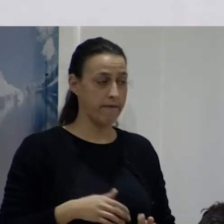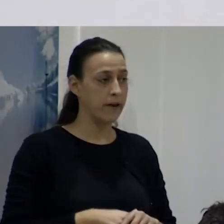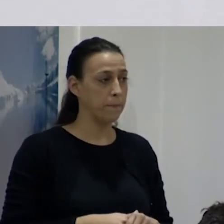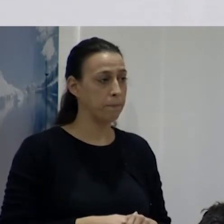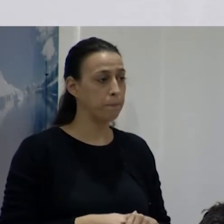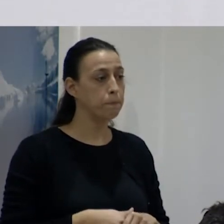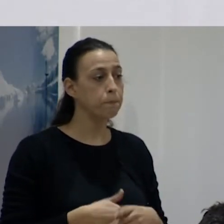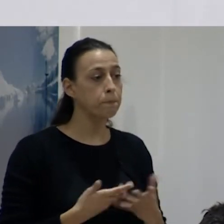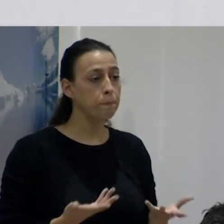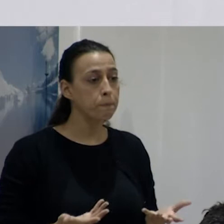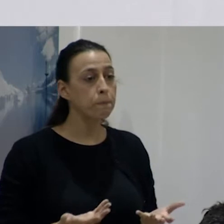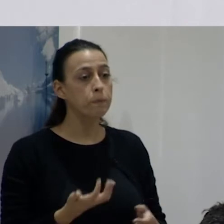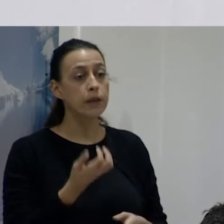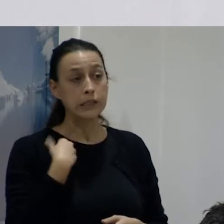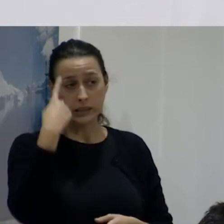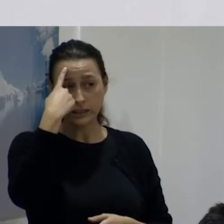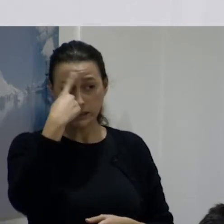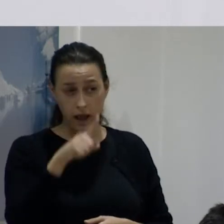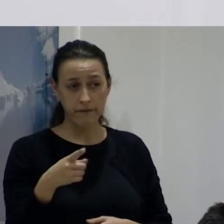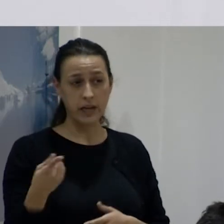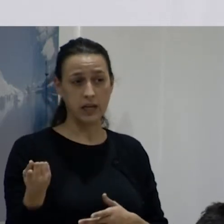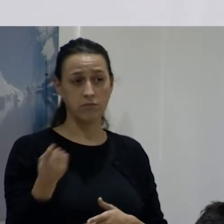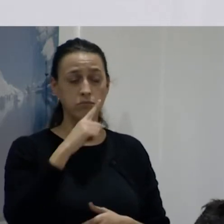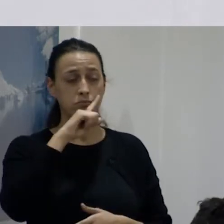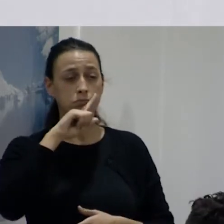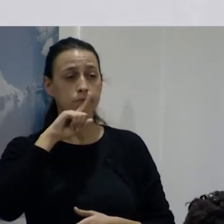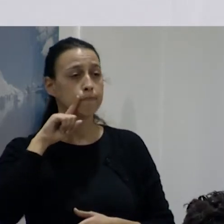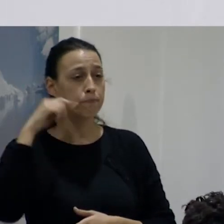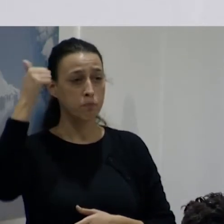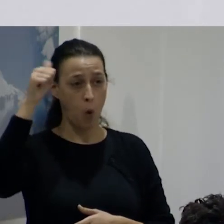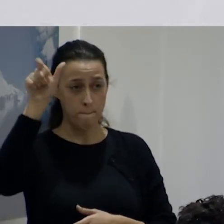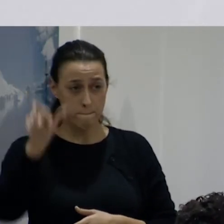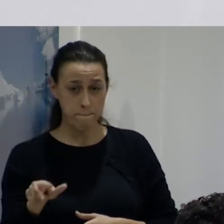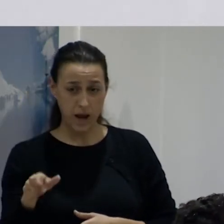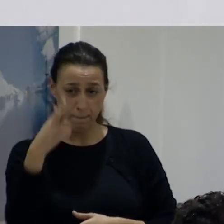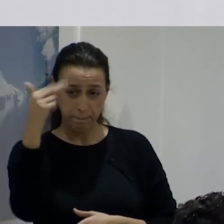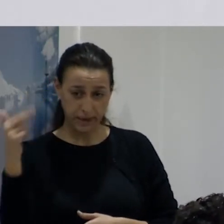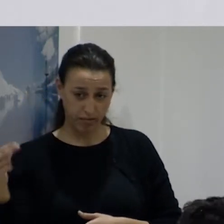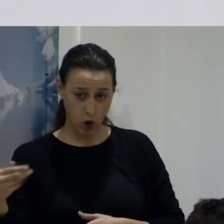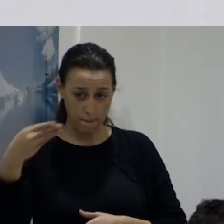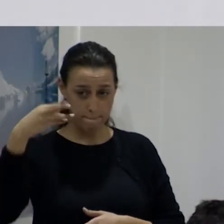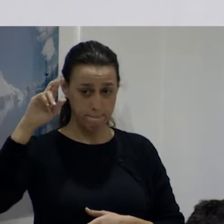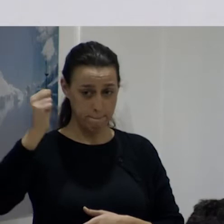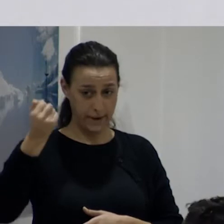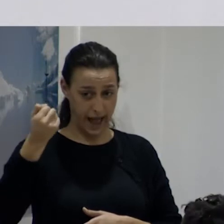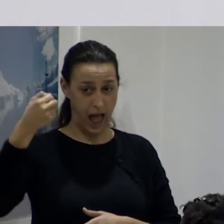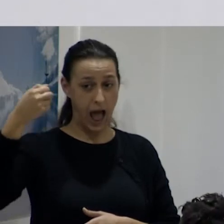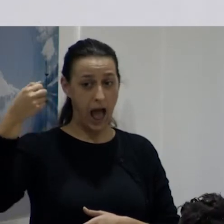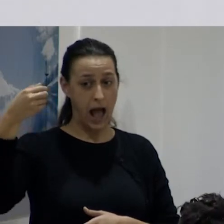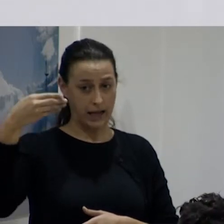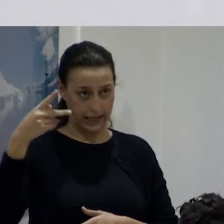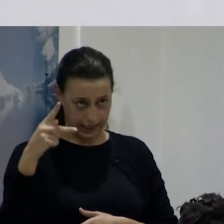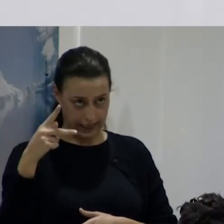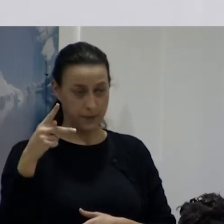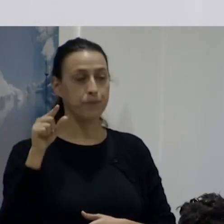Saber de Braque, que va ser un pintor cubista, pot ser un primer pas, però és saber ben poc d'allò que